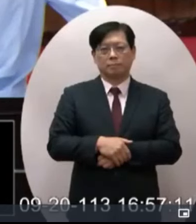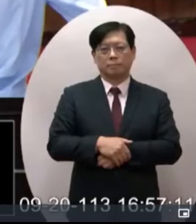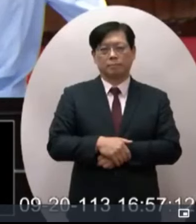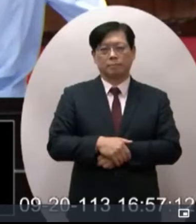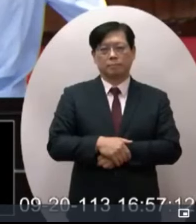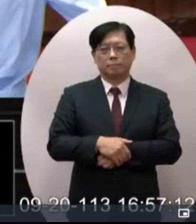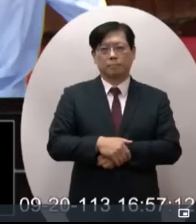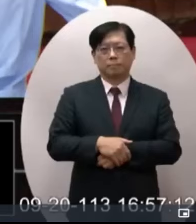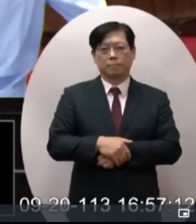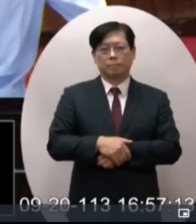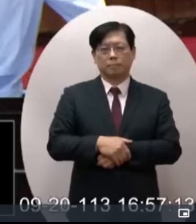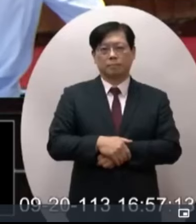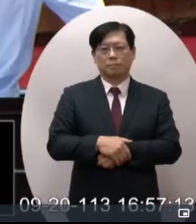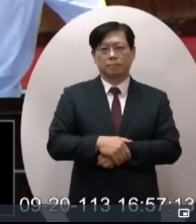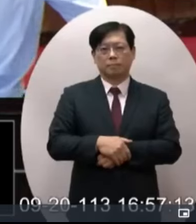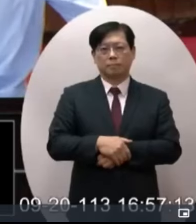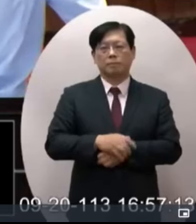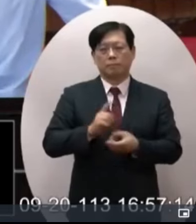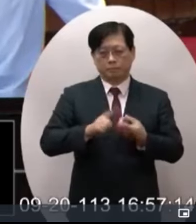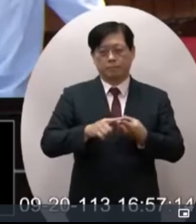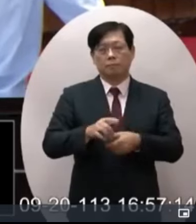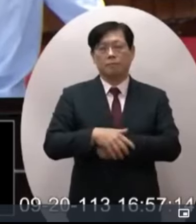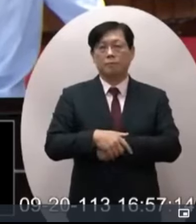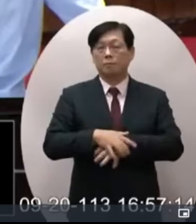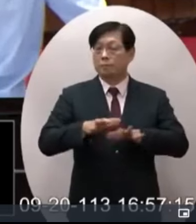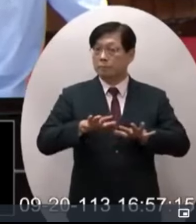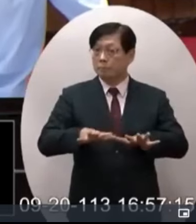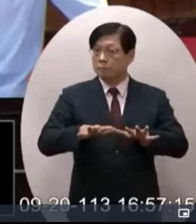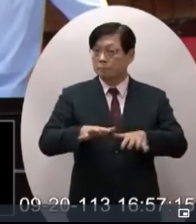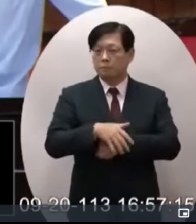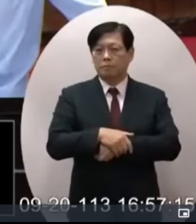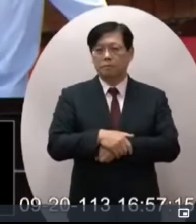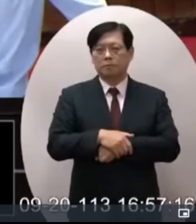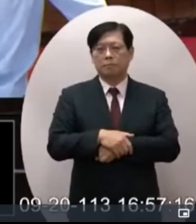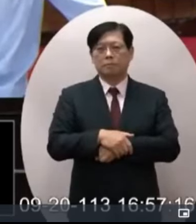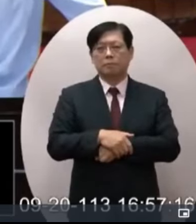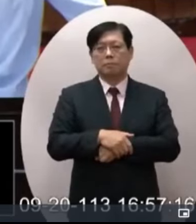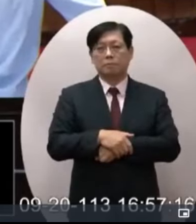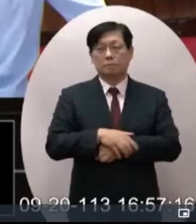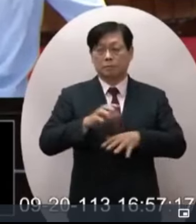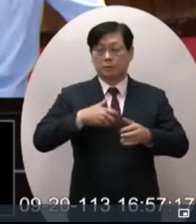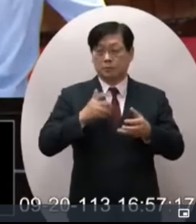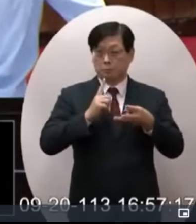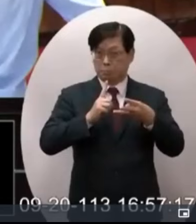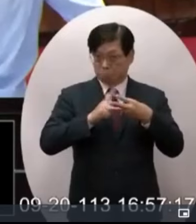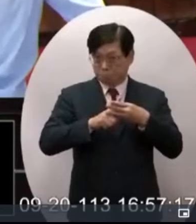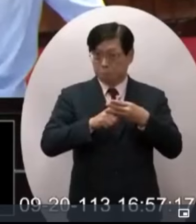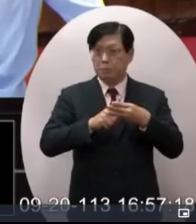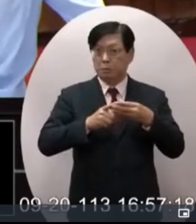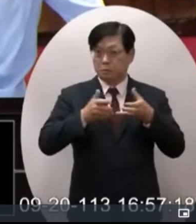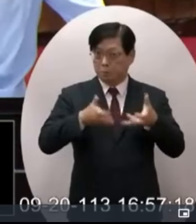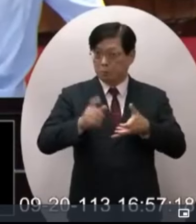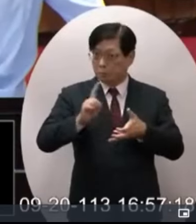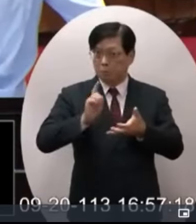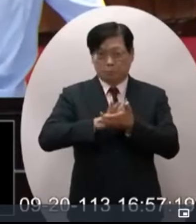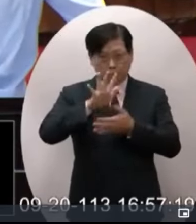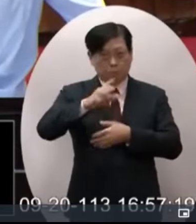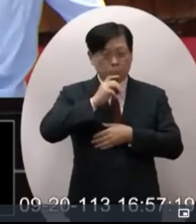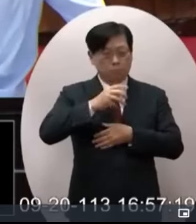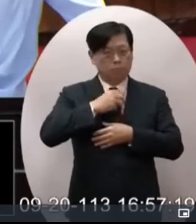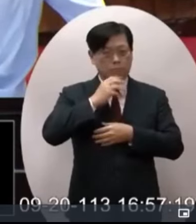中，它若干有违宪之部分。 对，因为它现在呢，其实重点未来重点就是接下